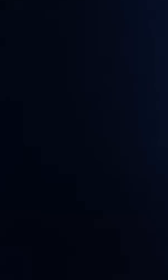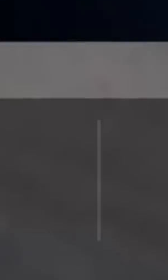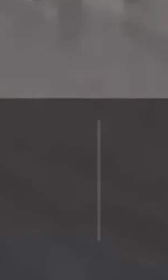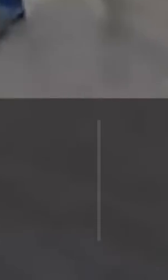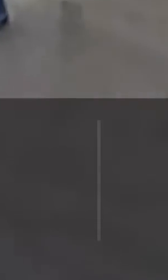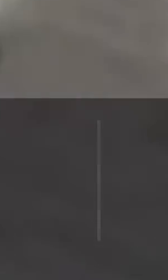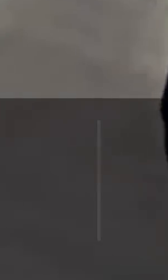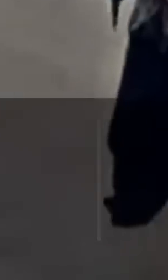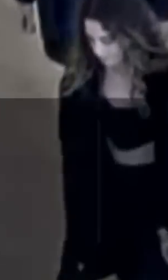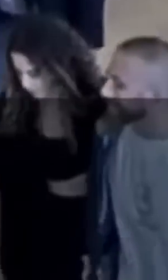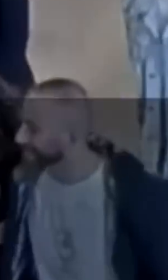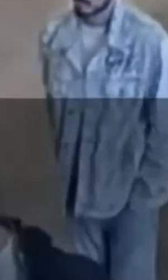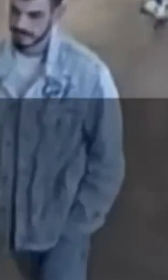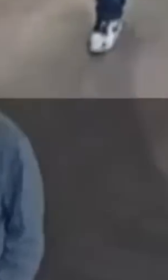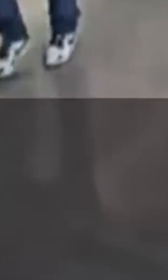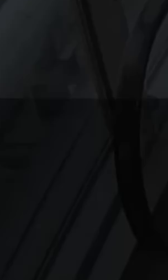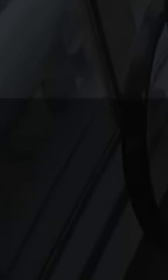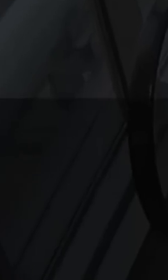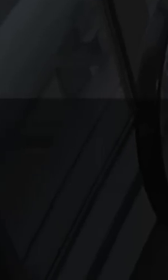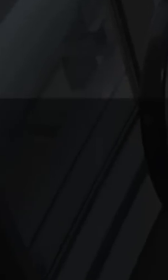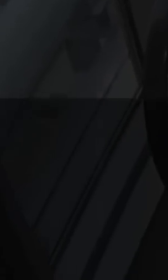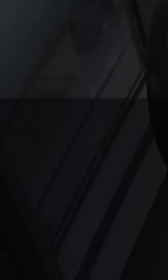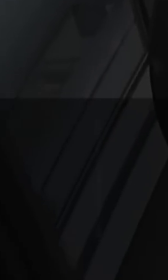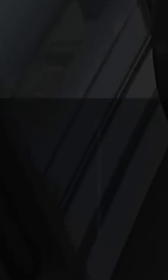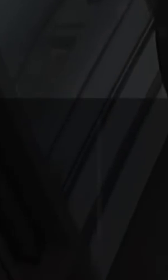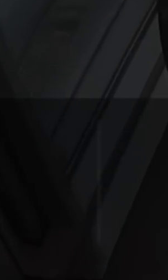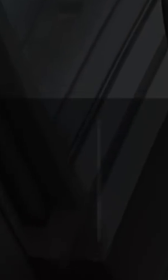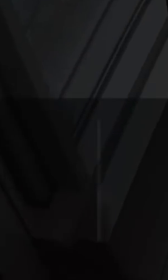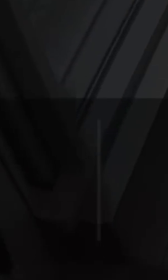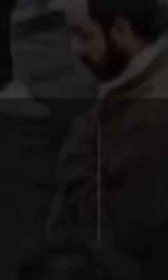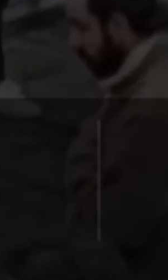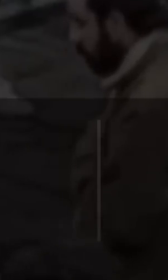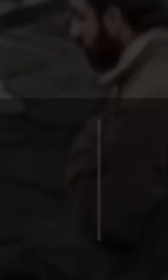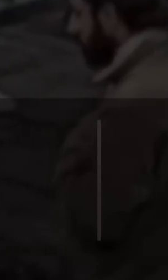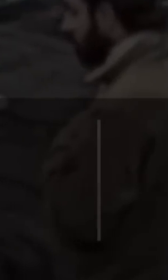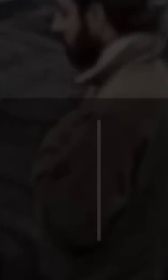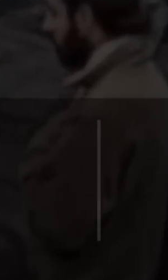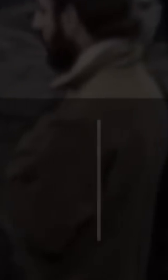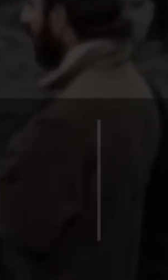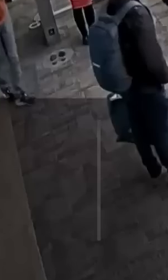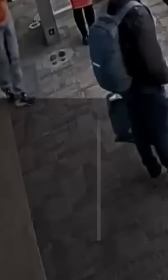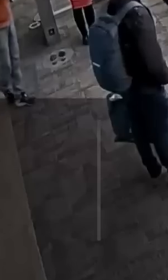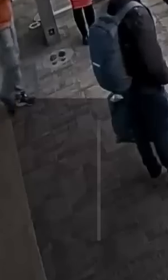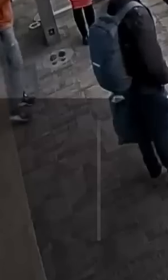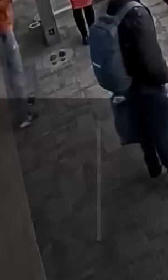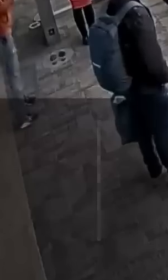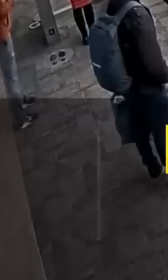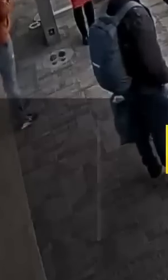למה? ההקלטות שחושפות, כך נפלה חבורת מבריחי הסמים לישראל.